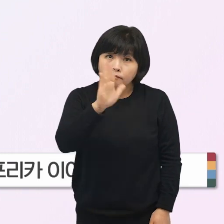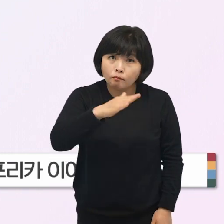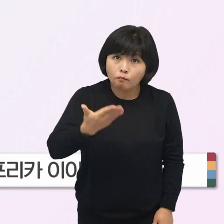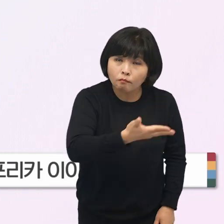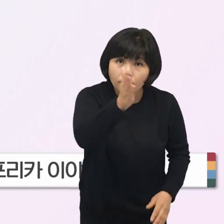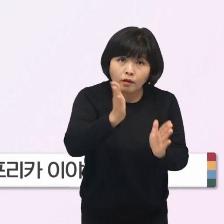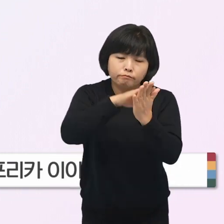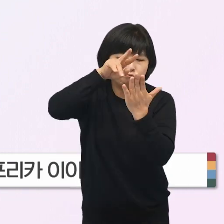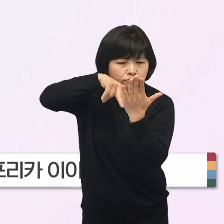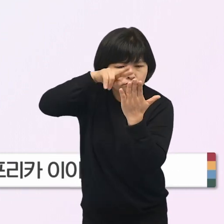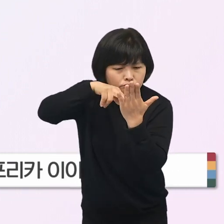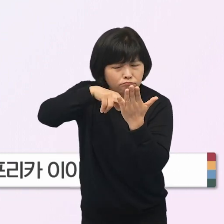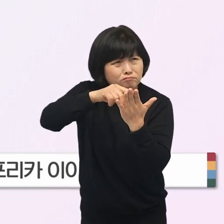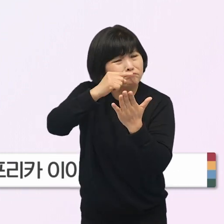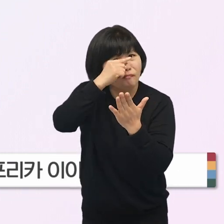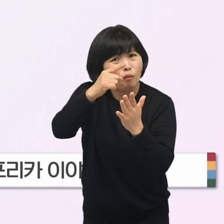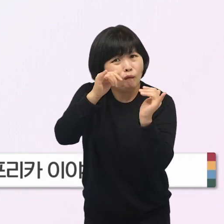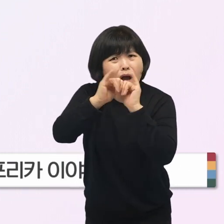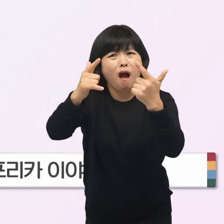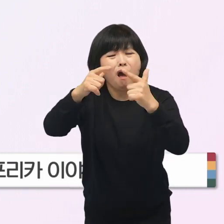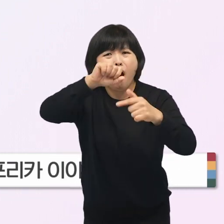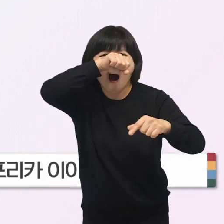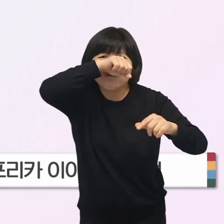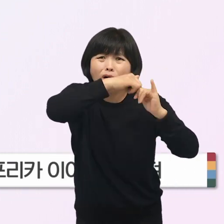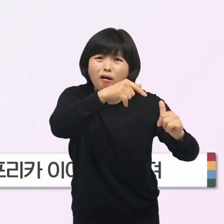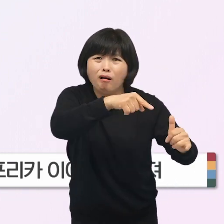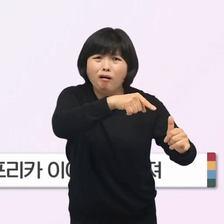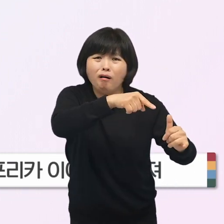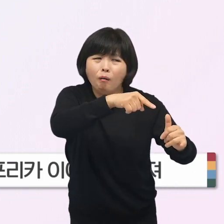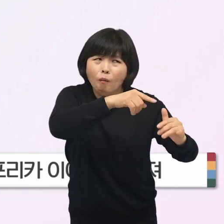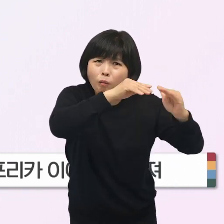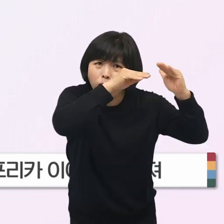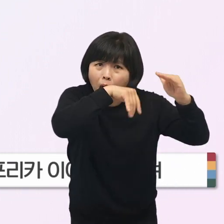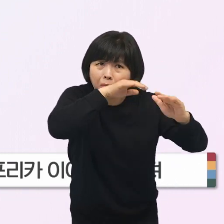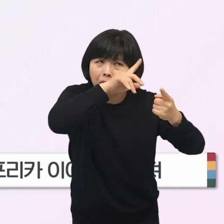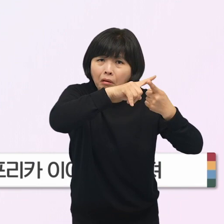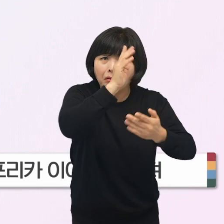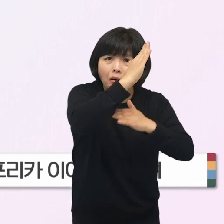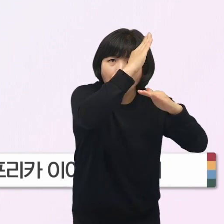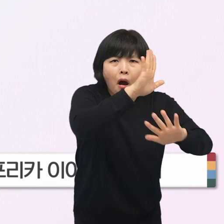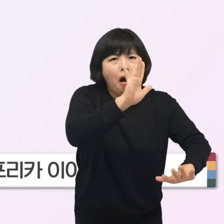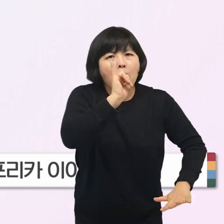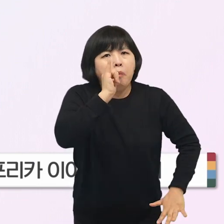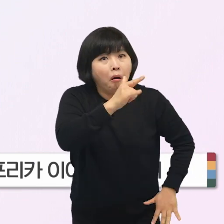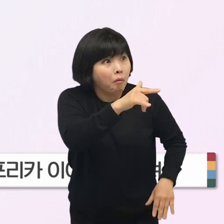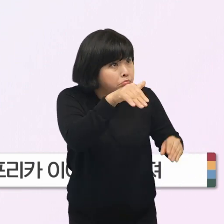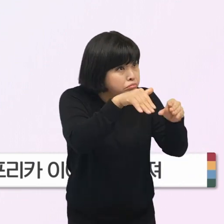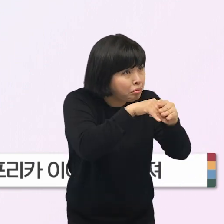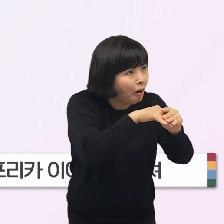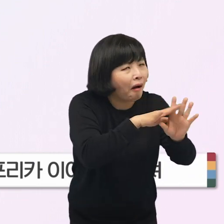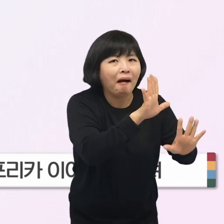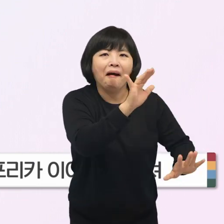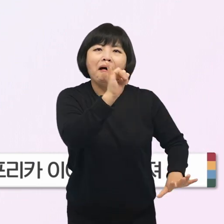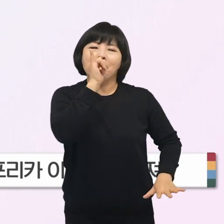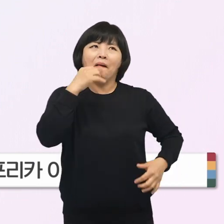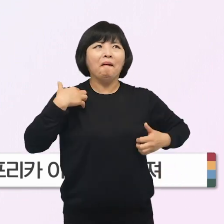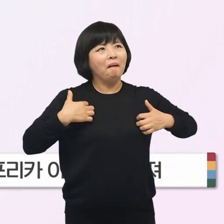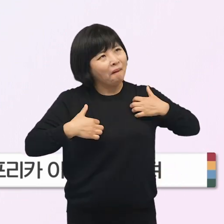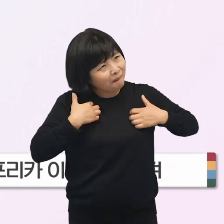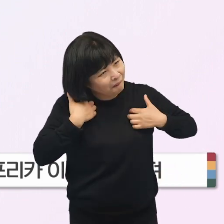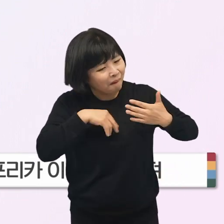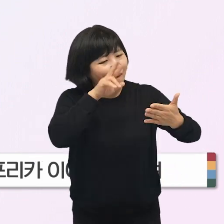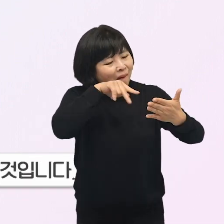하지만 여러분은 이 책을 읽으시면서 서구인이 아니라 아프리카인이 들려주는 아프리카